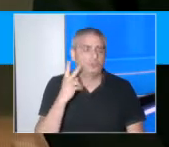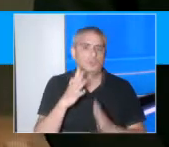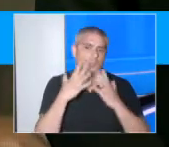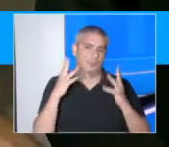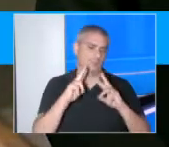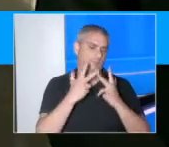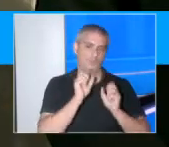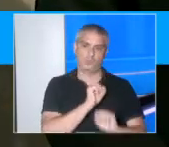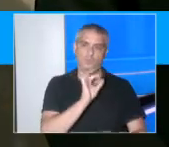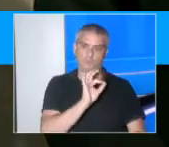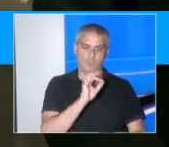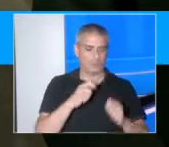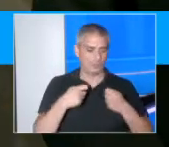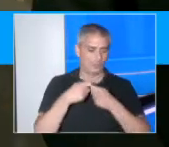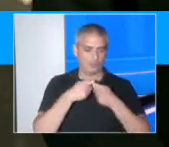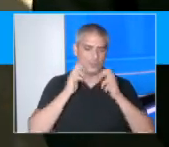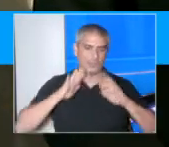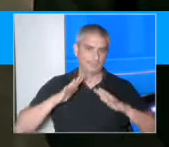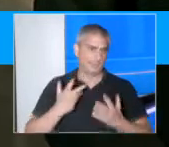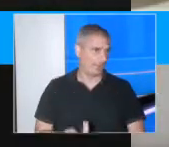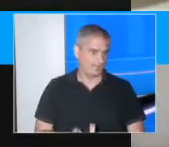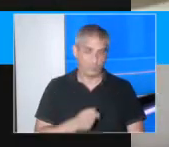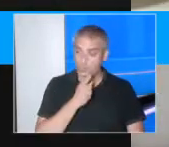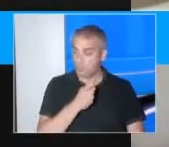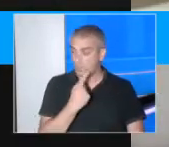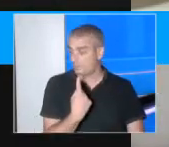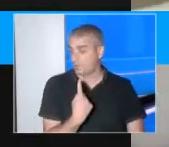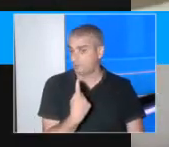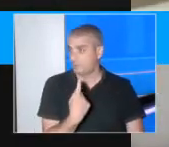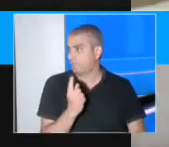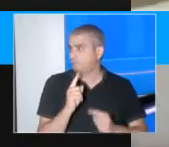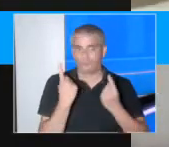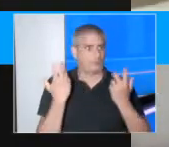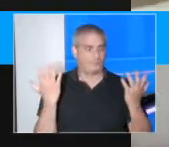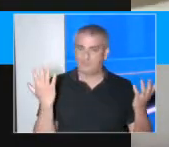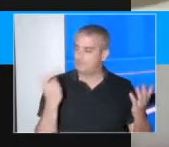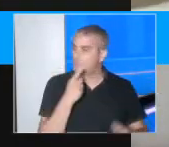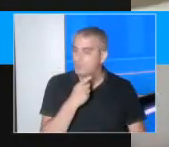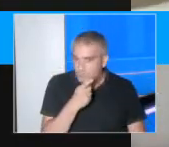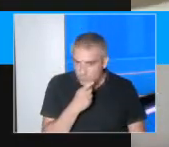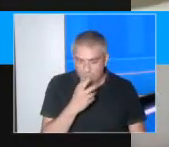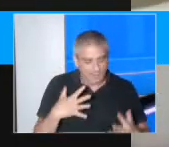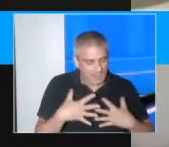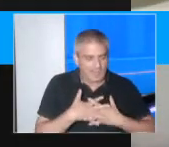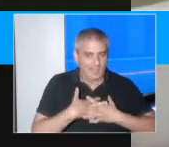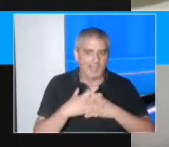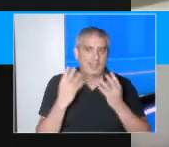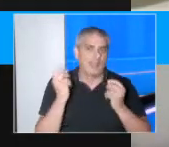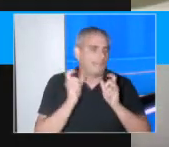גדול מהציבור התומכים של התנועה האסלאמית. הוא בעצמו תופעה, הוא ליקד הרבה